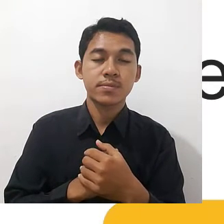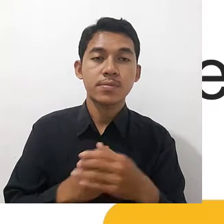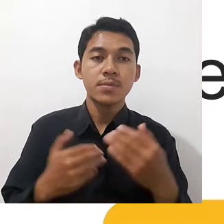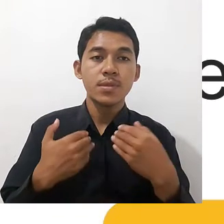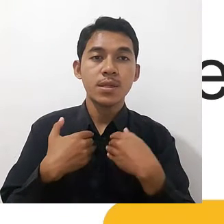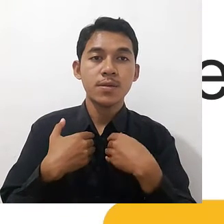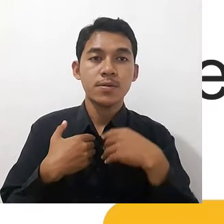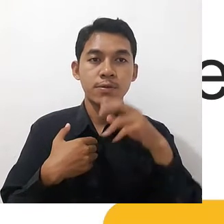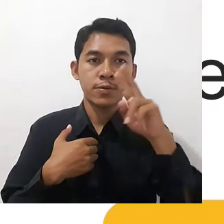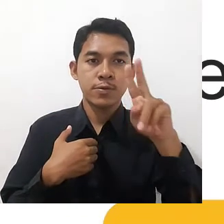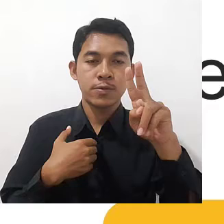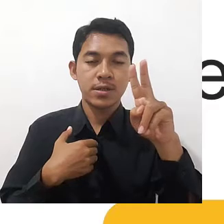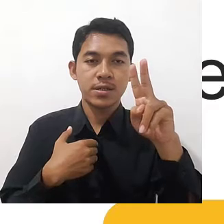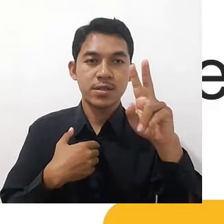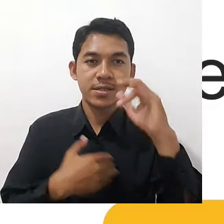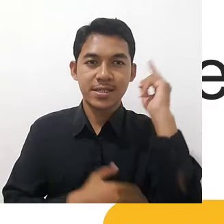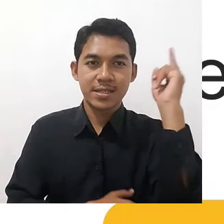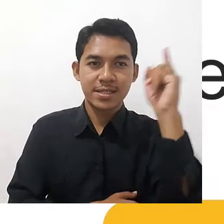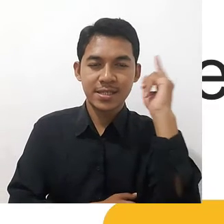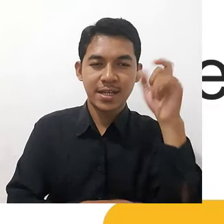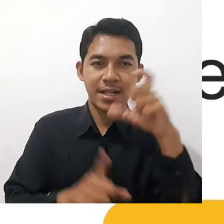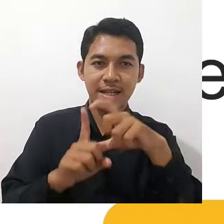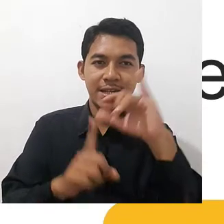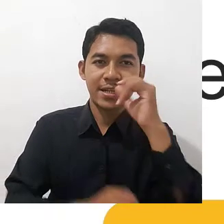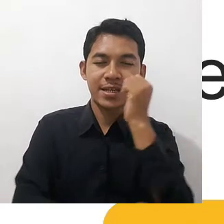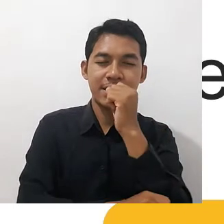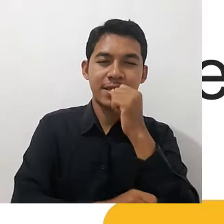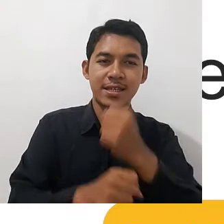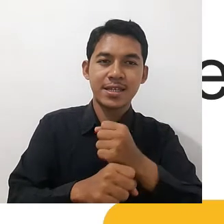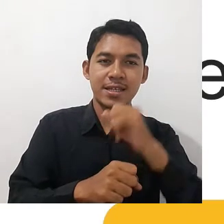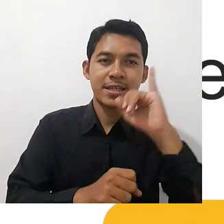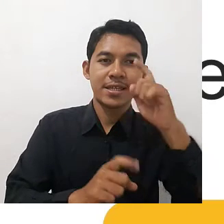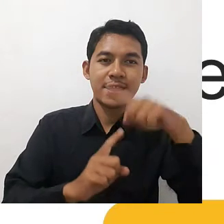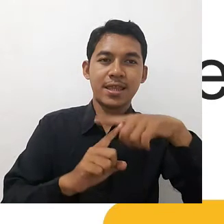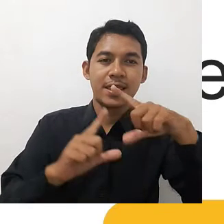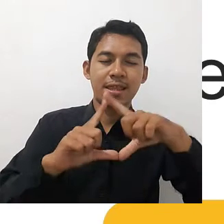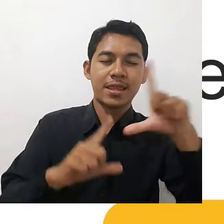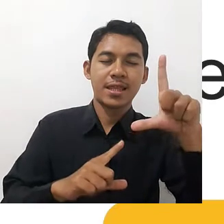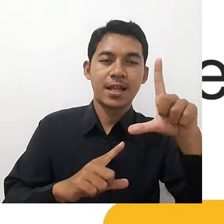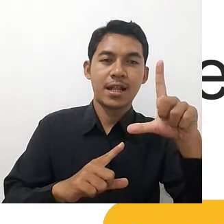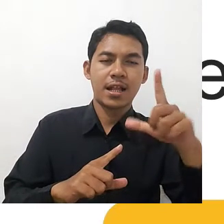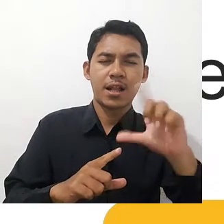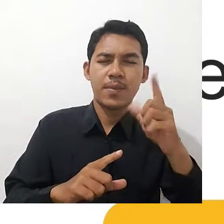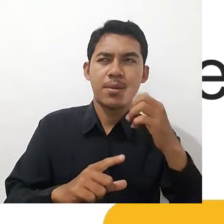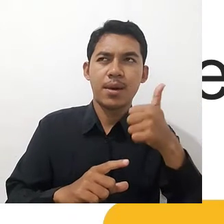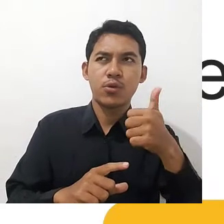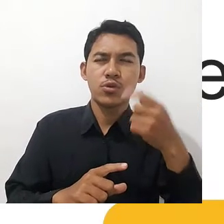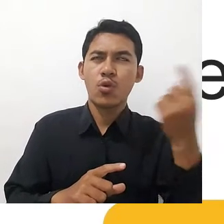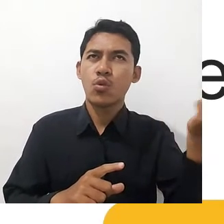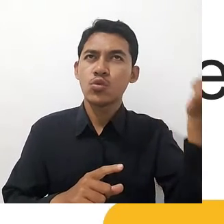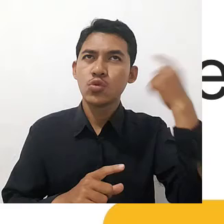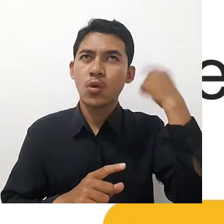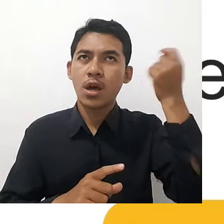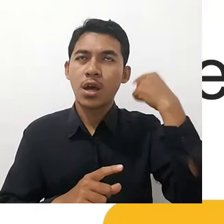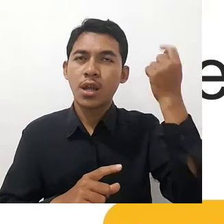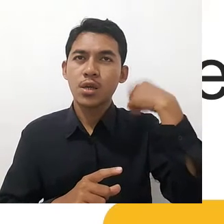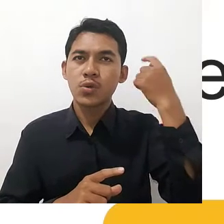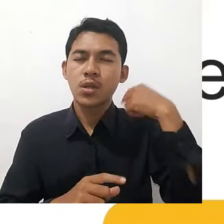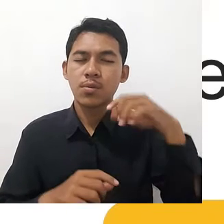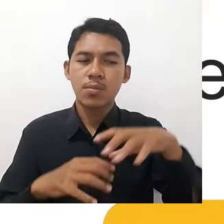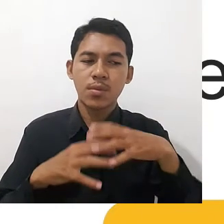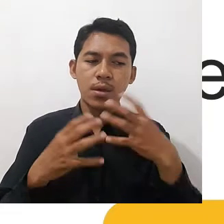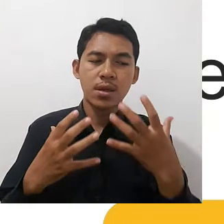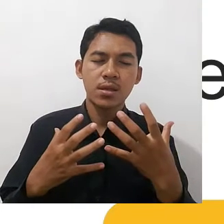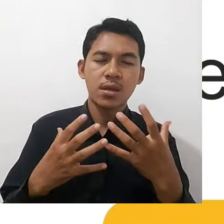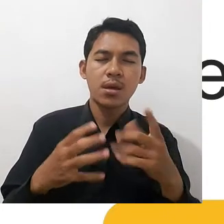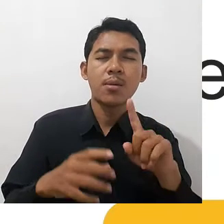memproses si sinyal digital ini. Nah, kemudian yang kedua itu lebih baik dalam menghadapi noise. Nah, ini juga contoh di TV digital sini adanya